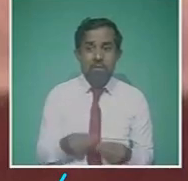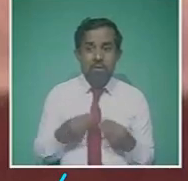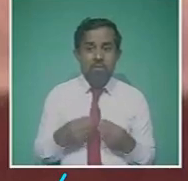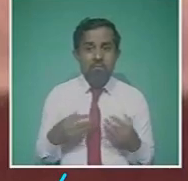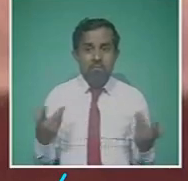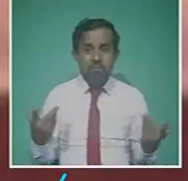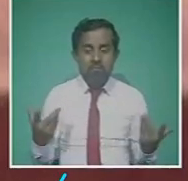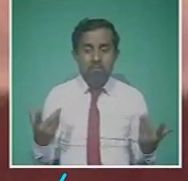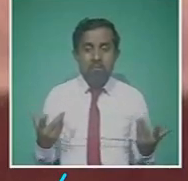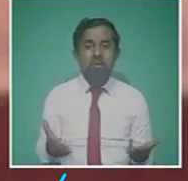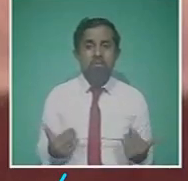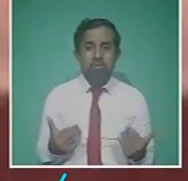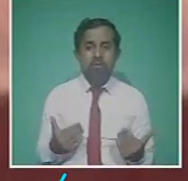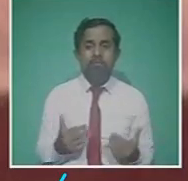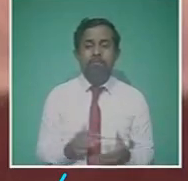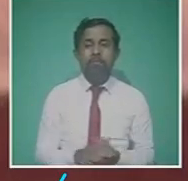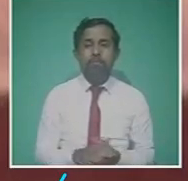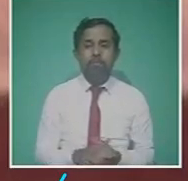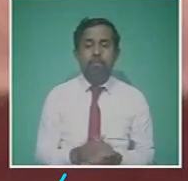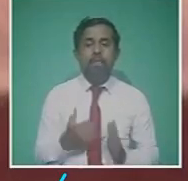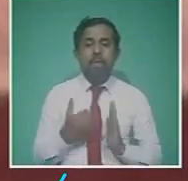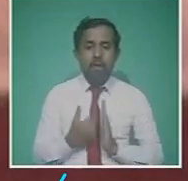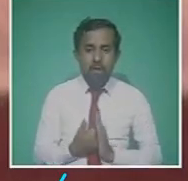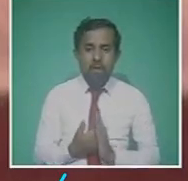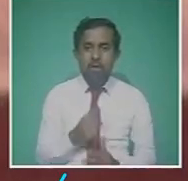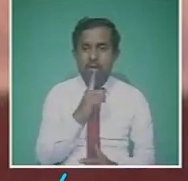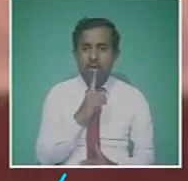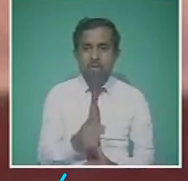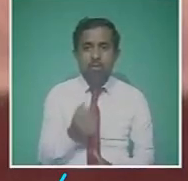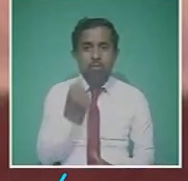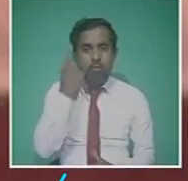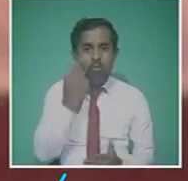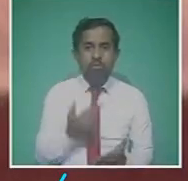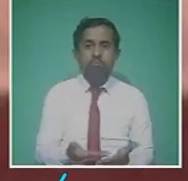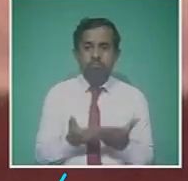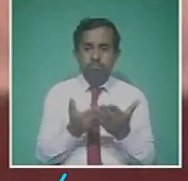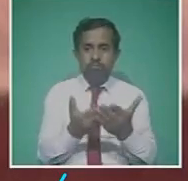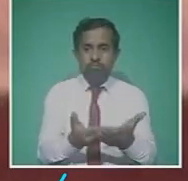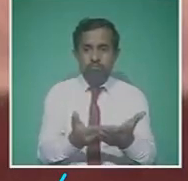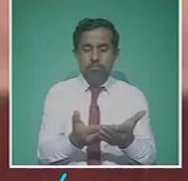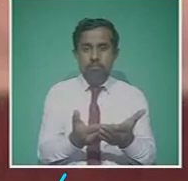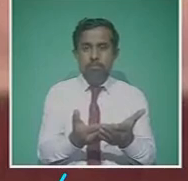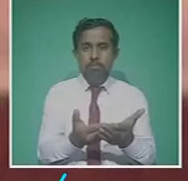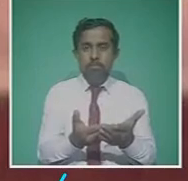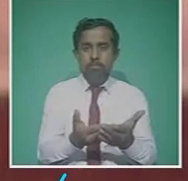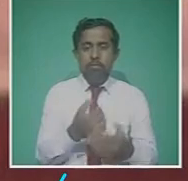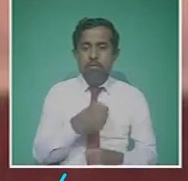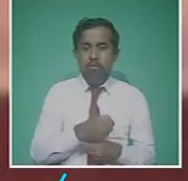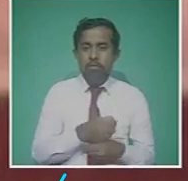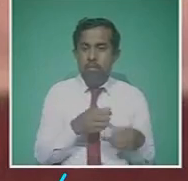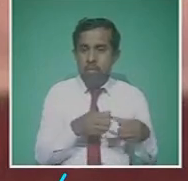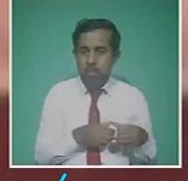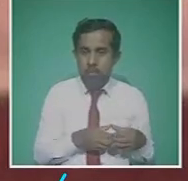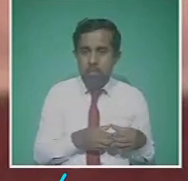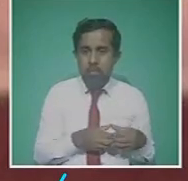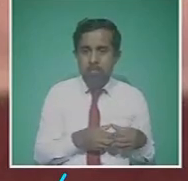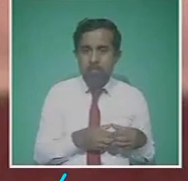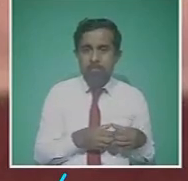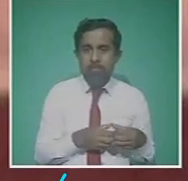kat, eka siddha beno, ini sa mama gauruin kira, me yojana vidripat kiri magane, yam kisi andu pakshete, yam